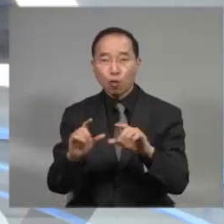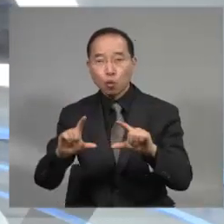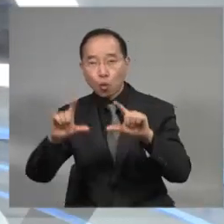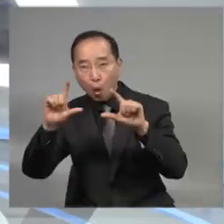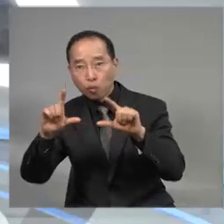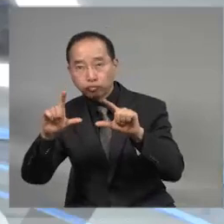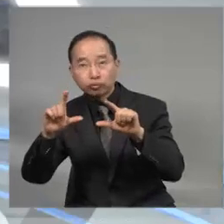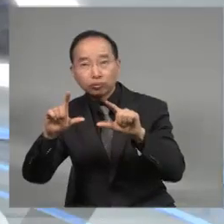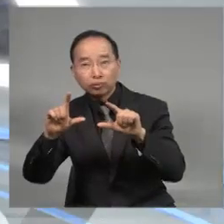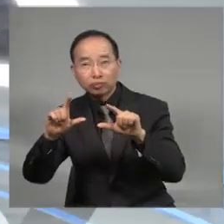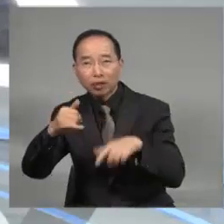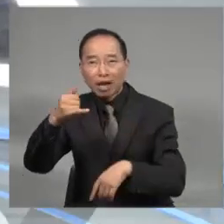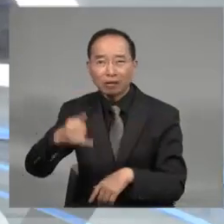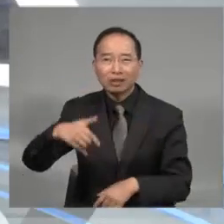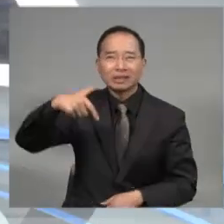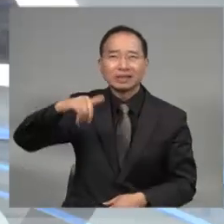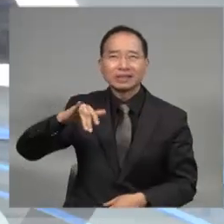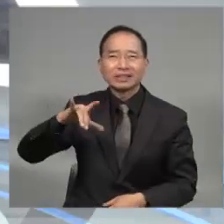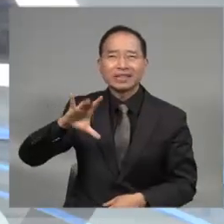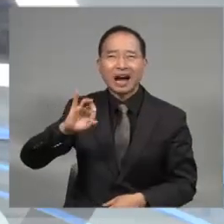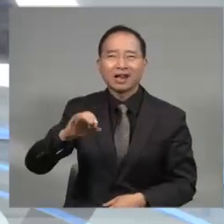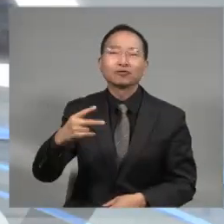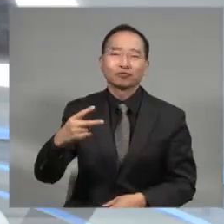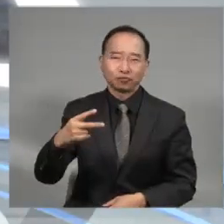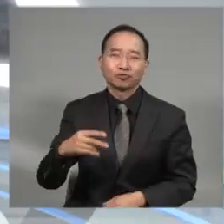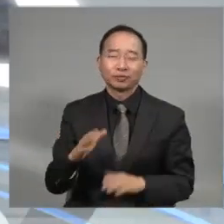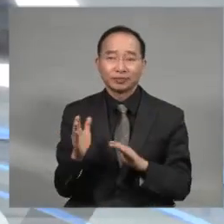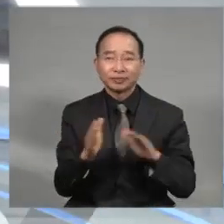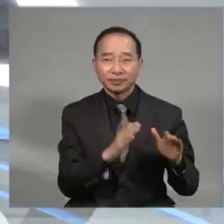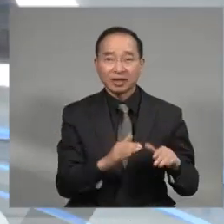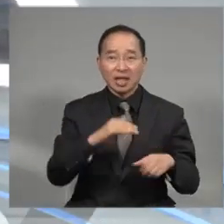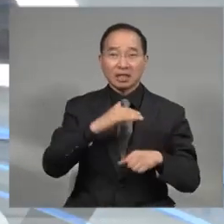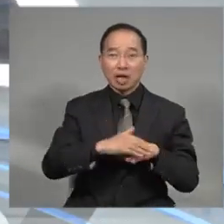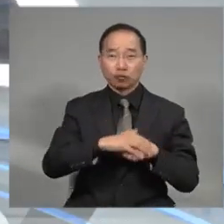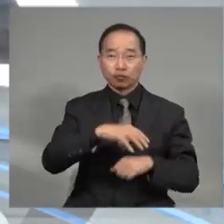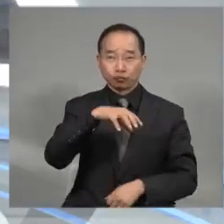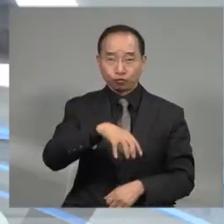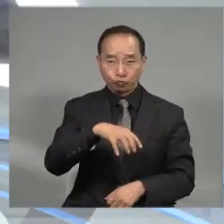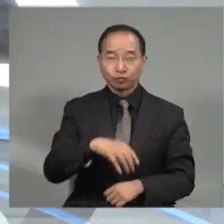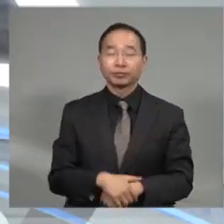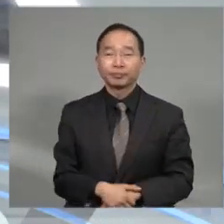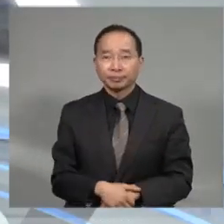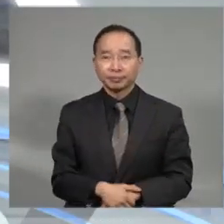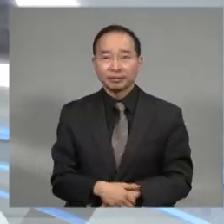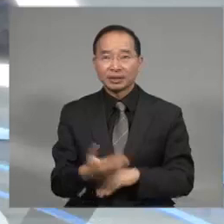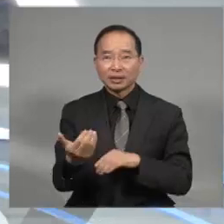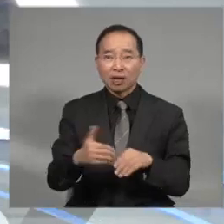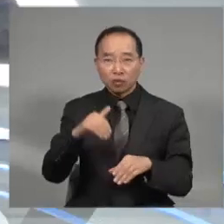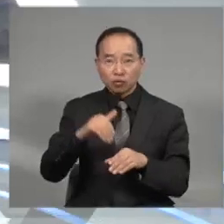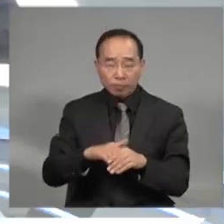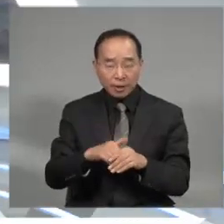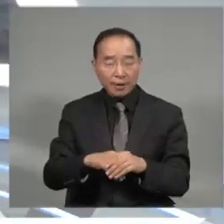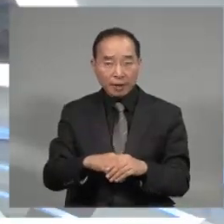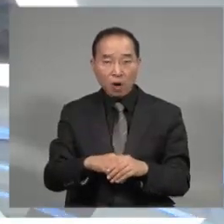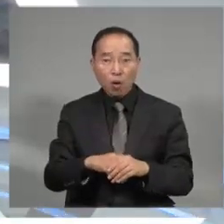최저는 기장군으로 나와 있네요. 네. 다음 대구광역시입니다. 대구광역시 사전투표율